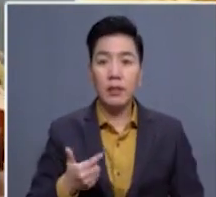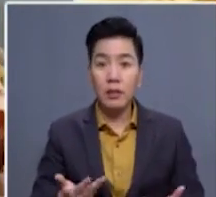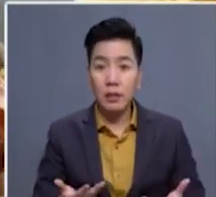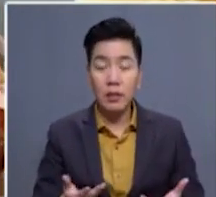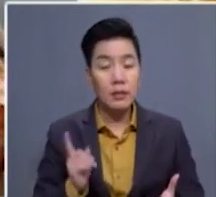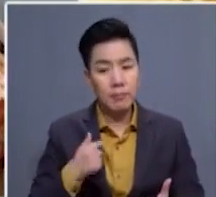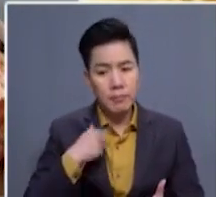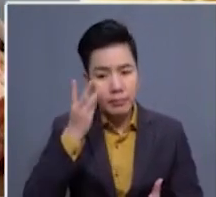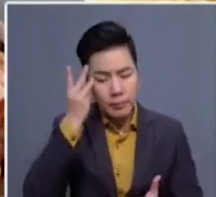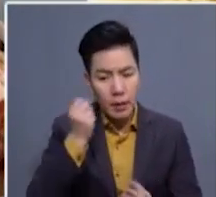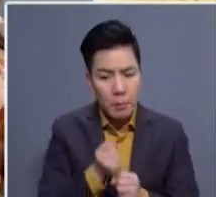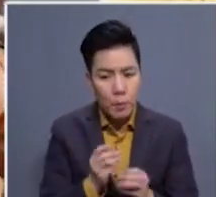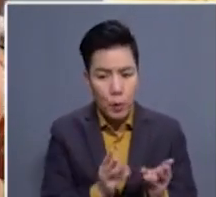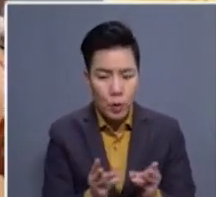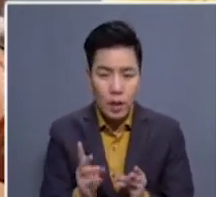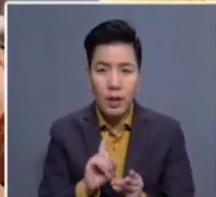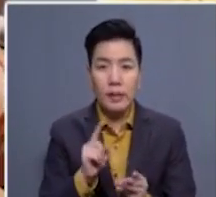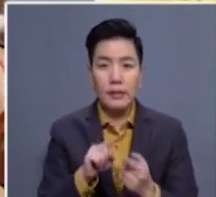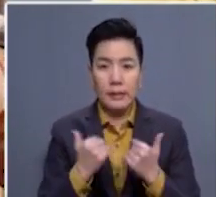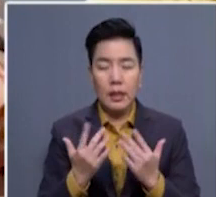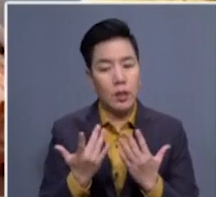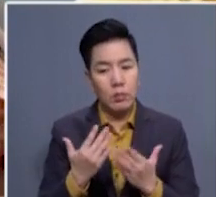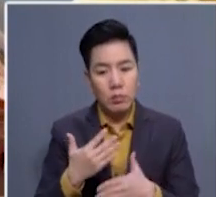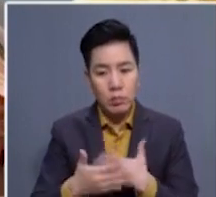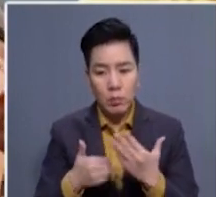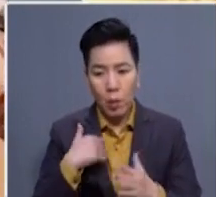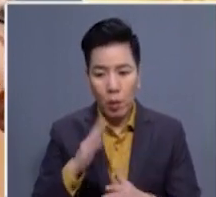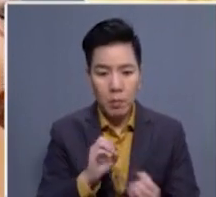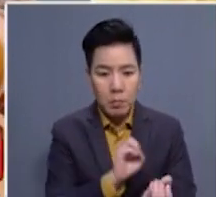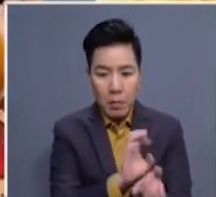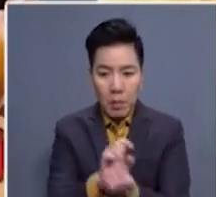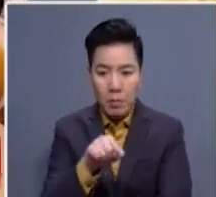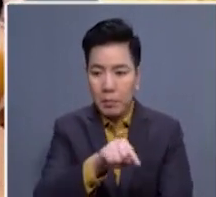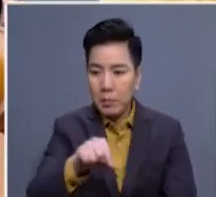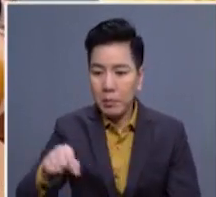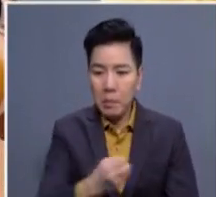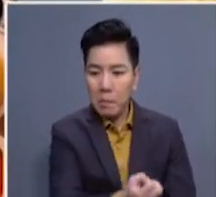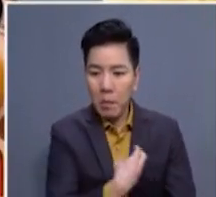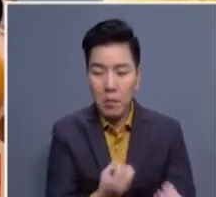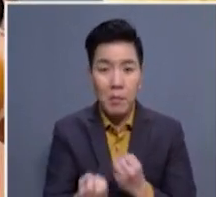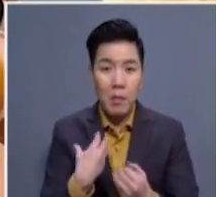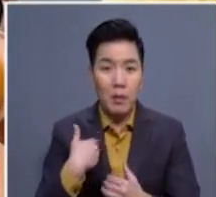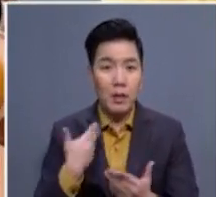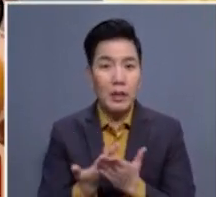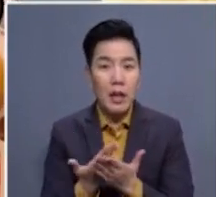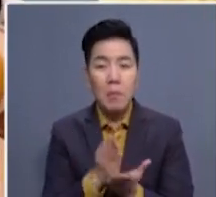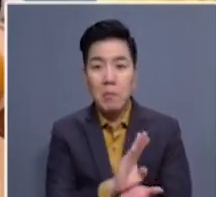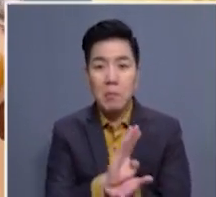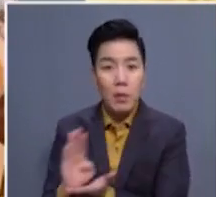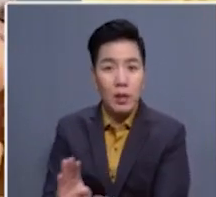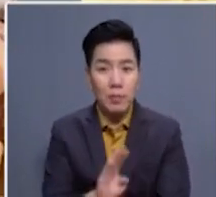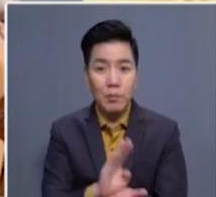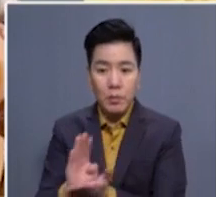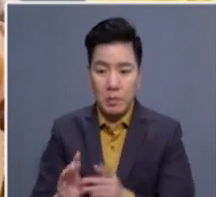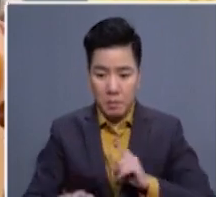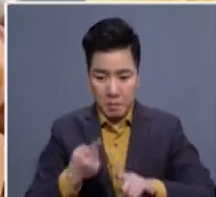ยังคิดอยู่ว่าเอ๊ะจะจัดการยังไงเลยนะคะสักพักก็เริ่มมีผู้เสียหายติดต่อเข้ามาในเรื่องของการโอนตังค์บ้างหรือว่าบางคนก็เพื่อนบ